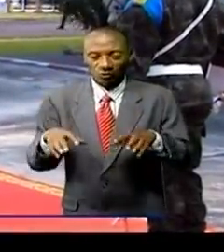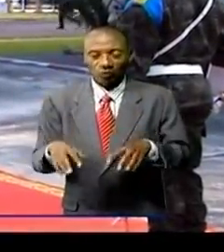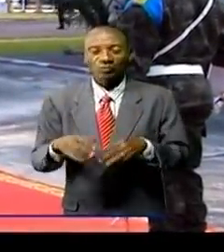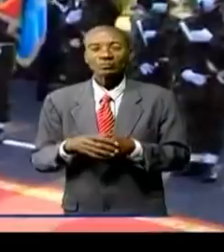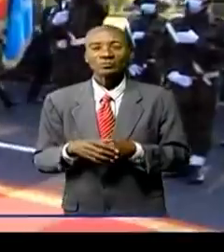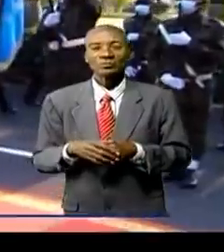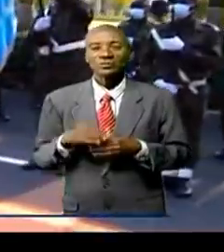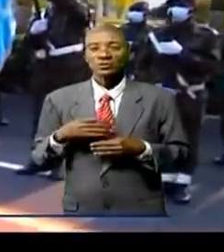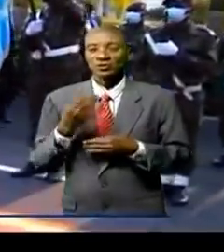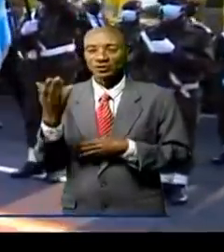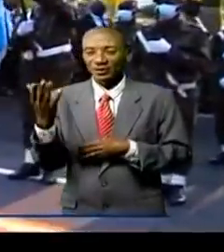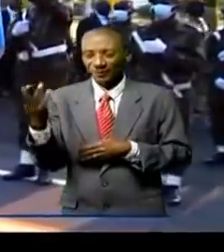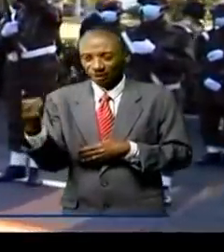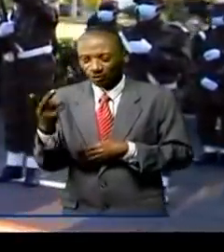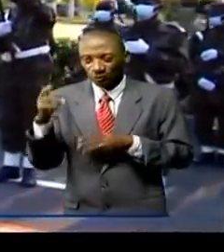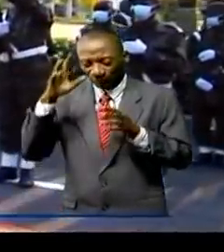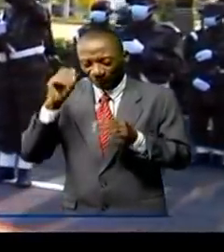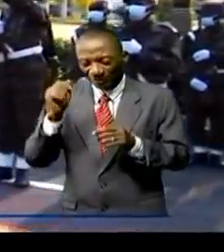en revue.